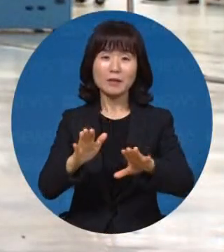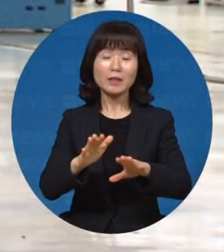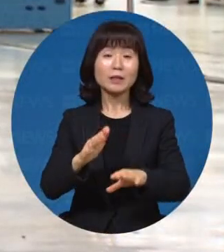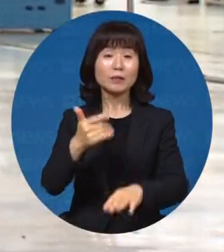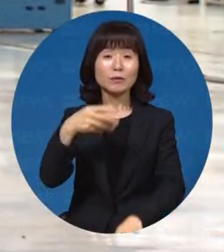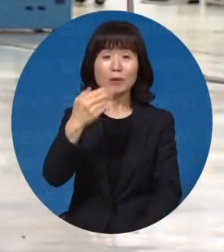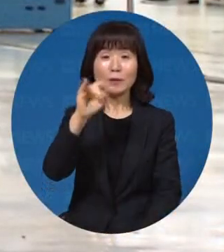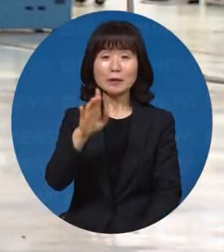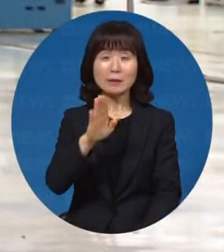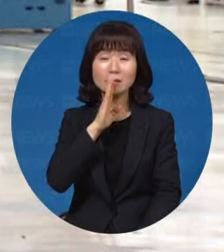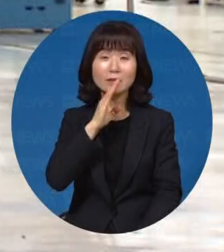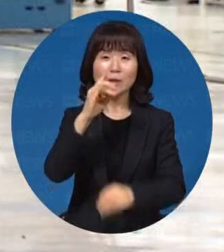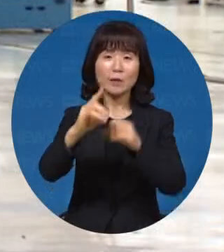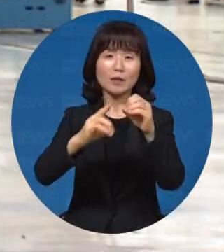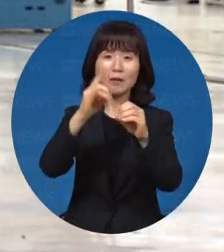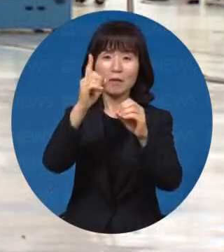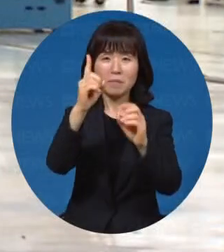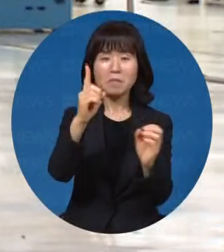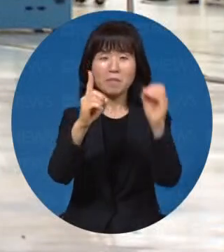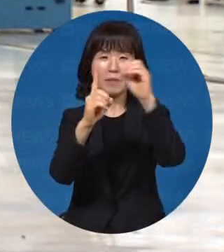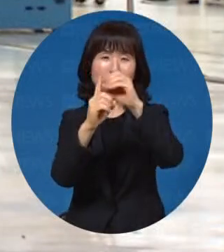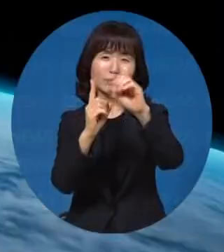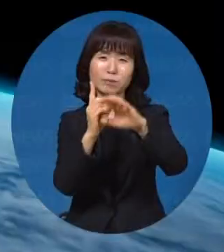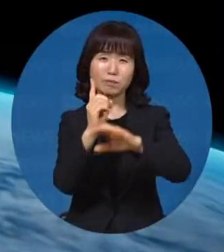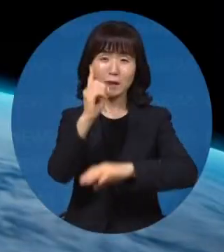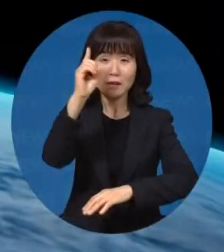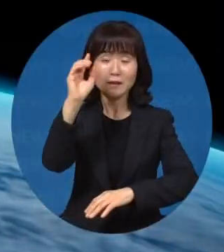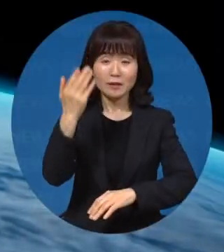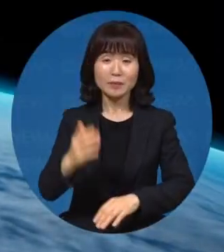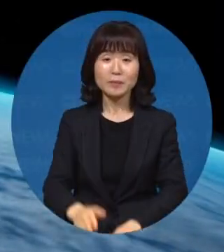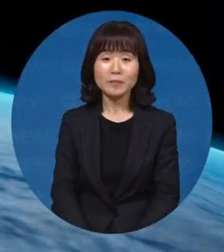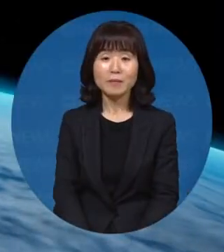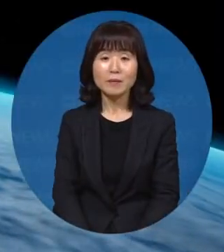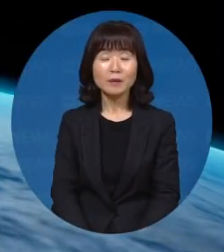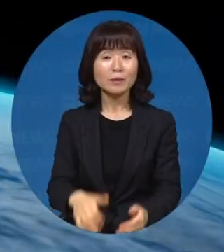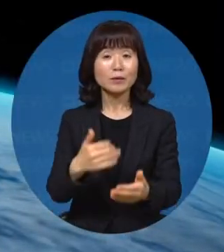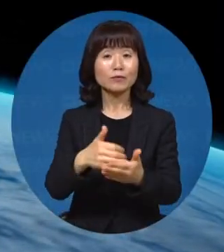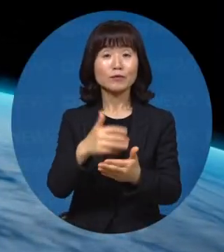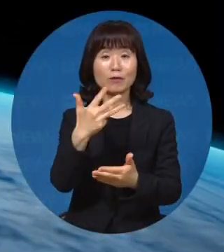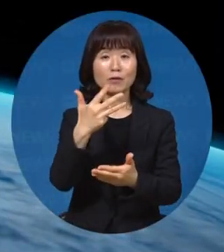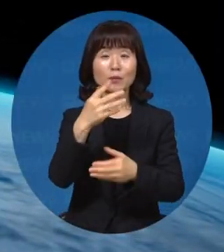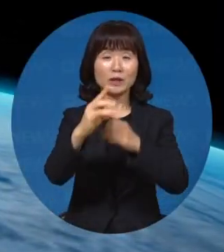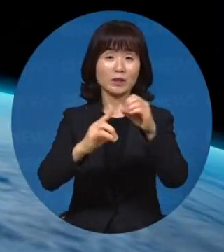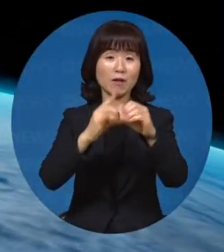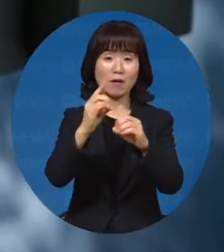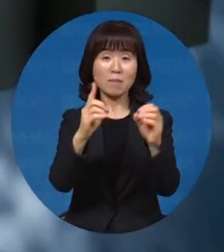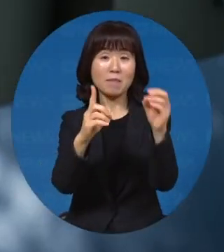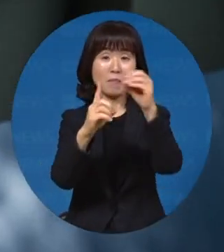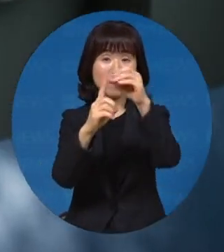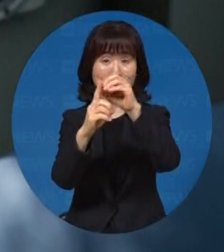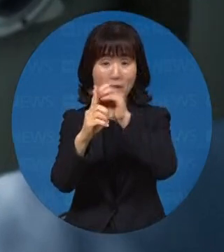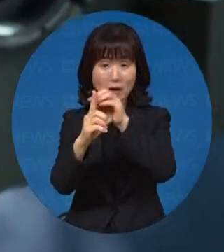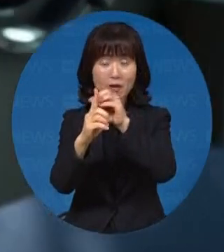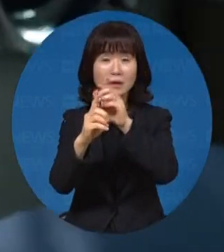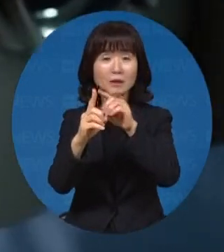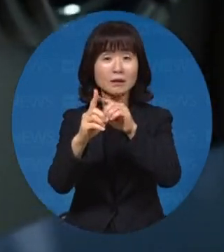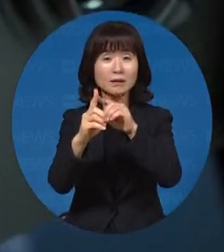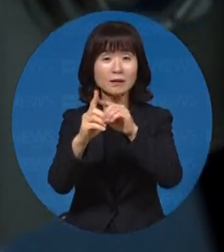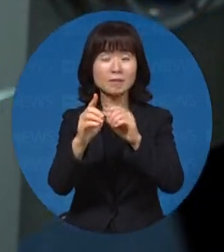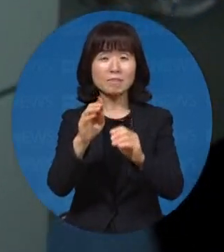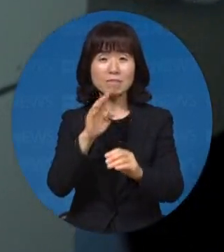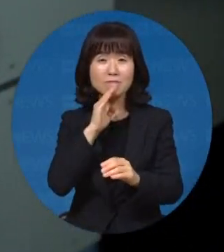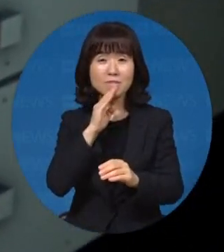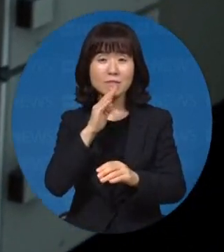누리호는 실제 위성을 싣고 우주로 향합니다. 모두 8개 위성이 실렸는데 이들 위성은 실전 임무에